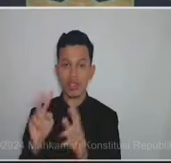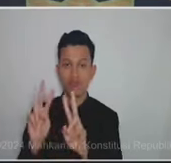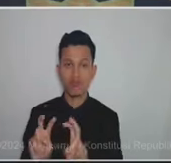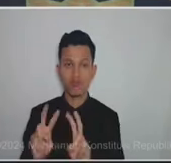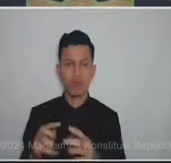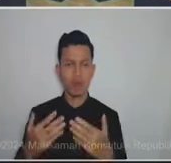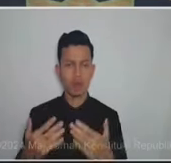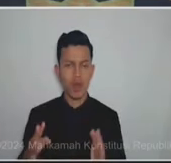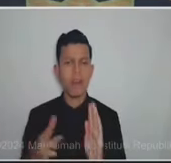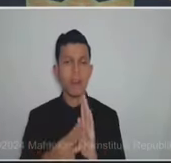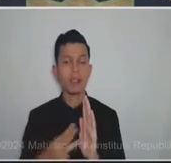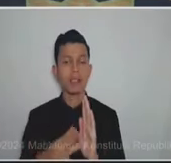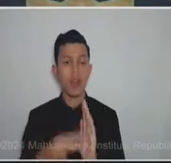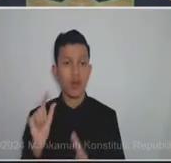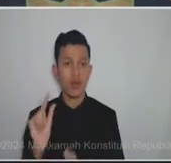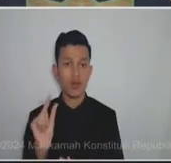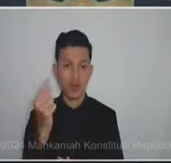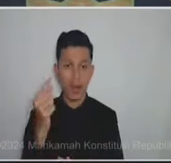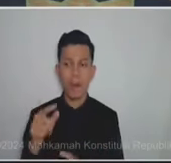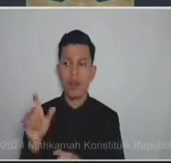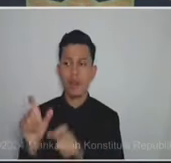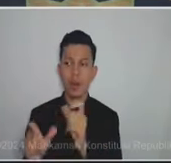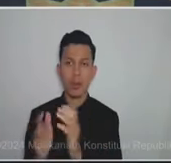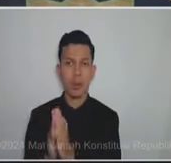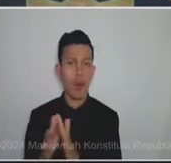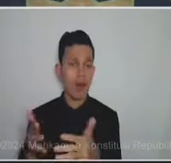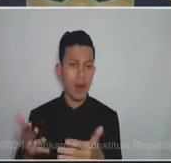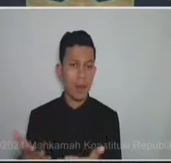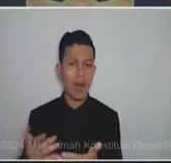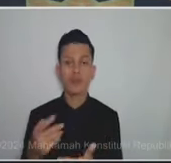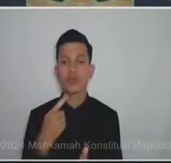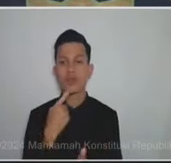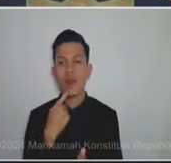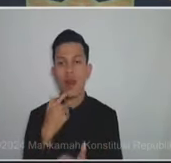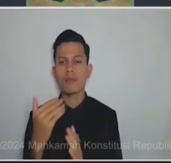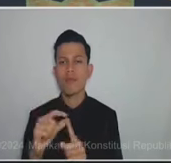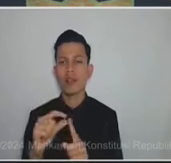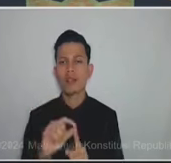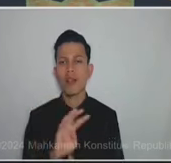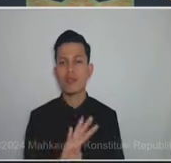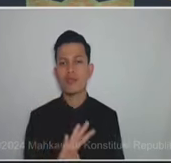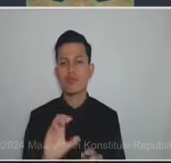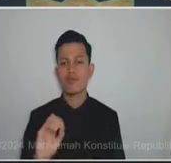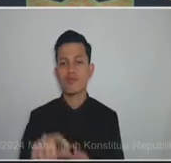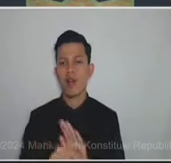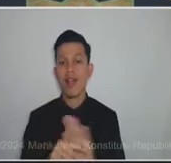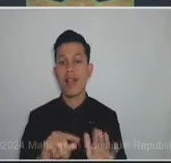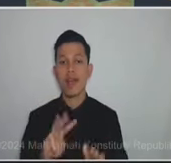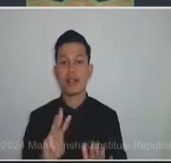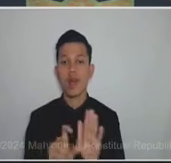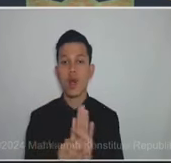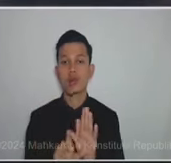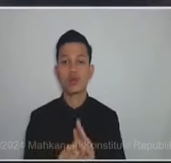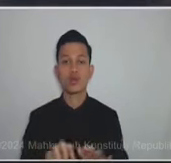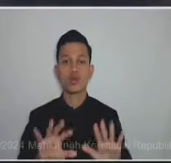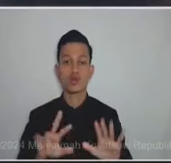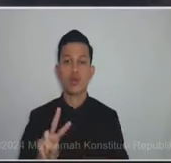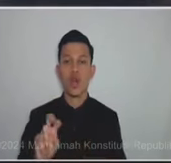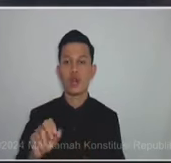dipersoalkan oleh para pemohon adalah mengenai berlakunya norma pasal 40 ayat 3 undang-undang 10 2016 yang menghalangi hak